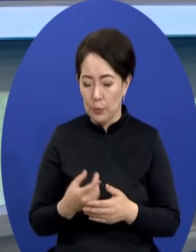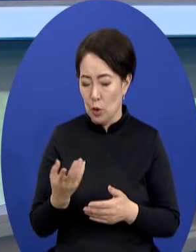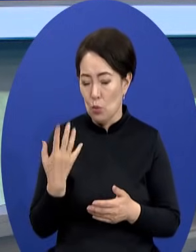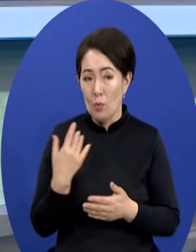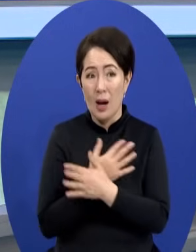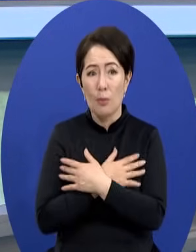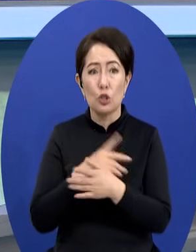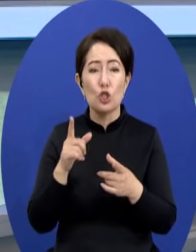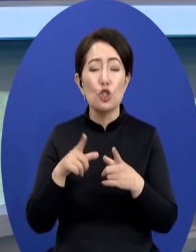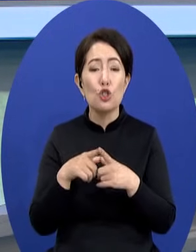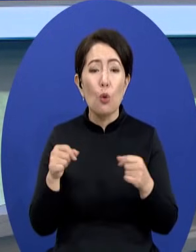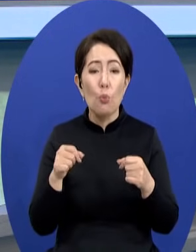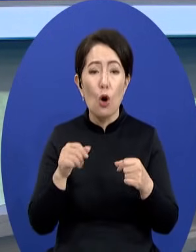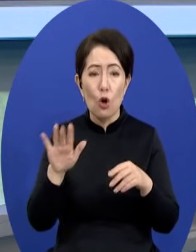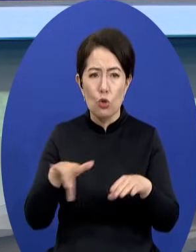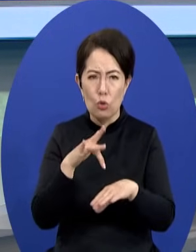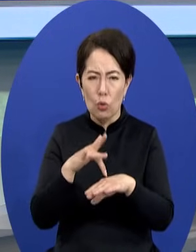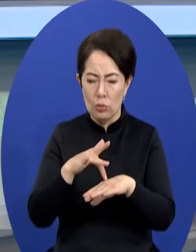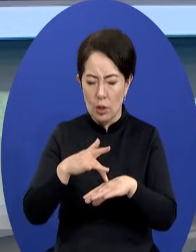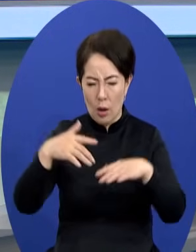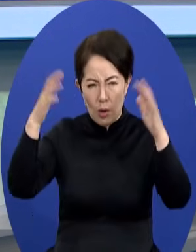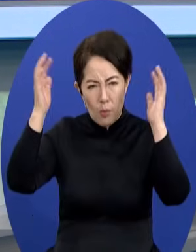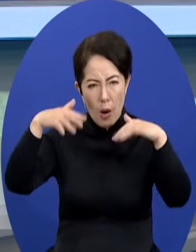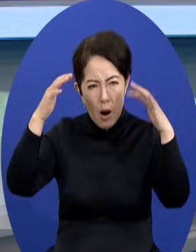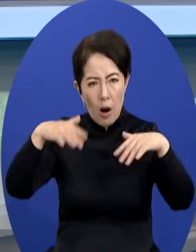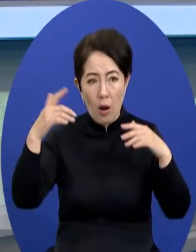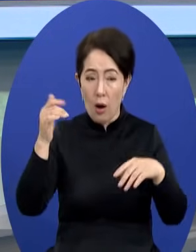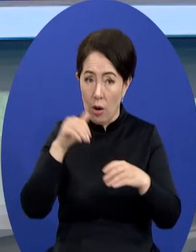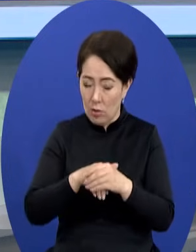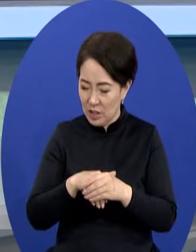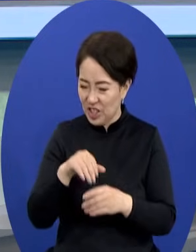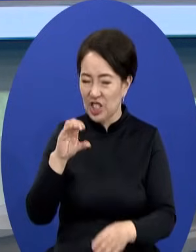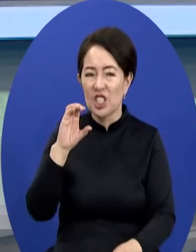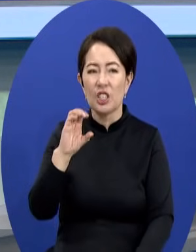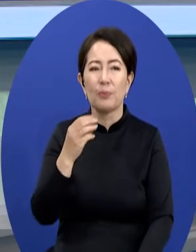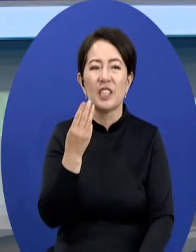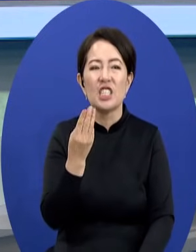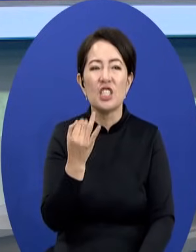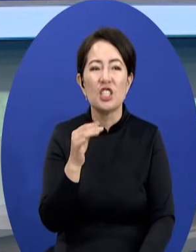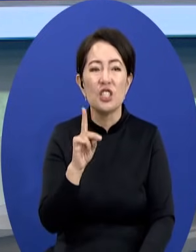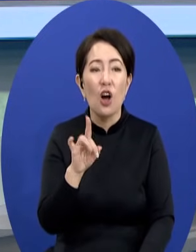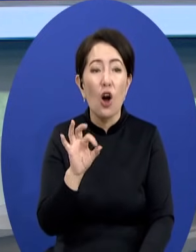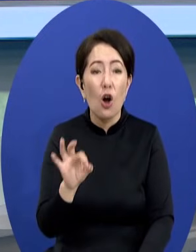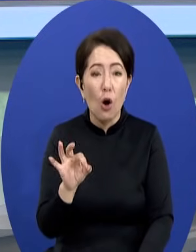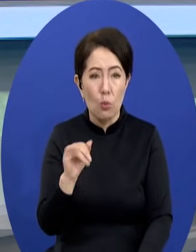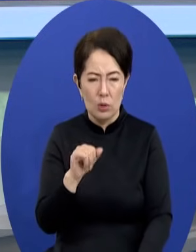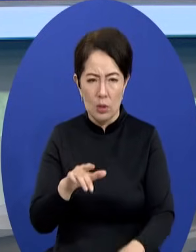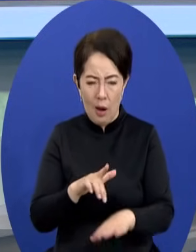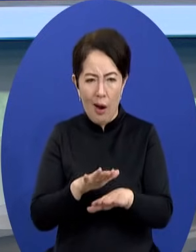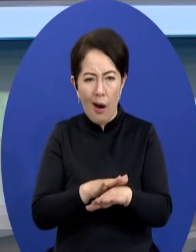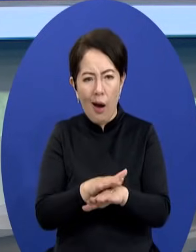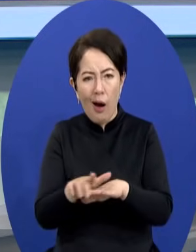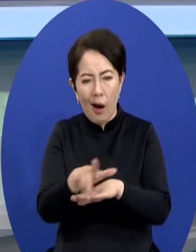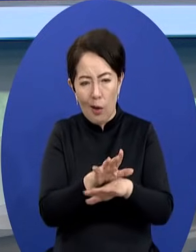өдрүүдэд Японы төвийн Хэйтэд мужид их хэмжээний ширүүн бор орсон. Энэ үеэр Шизуока мужийн Атами гэх жижиг хотод хөрсний гулгалт бий болж 3